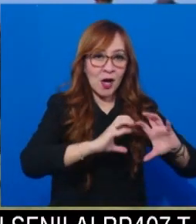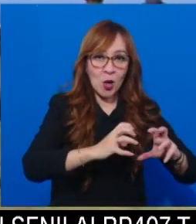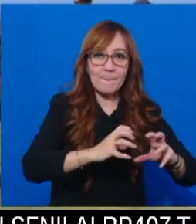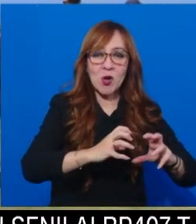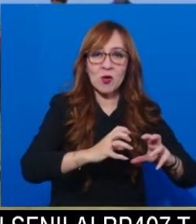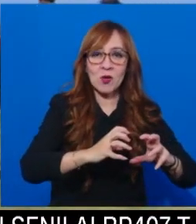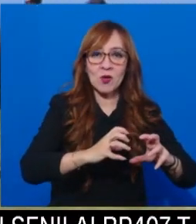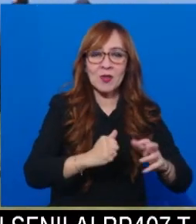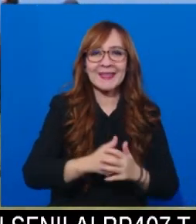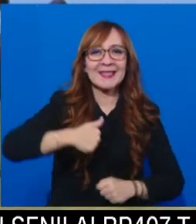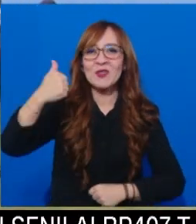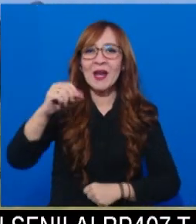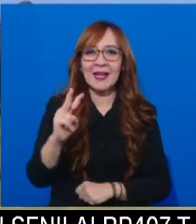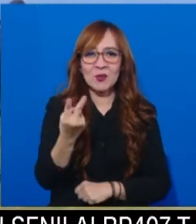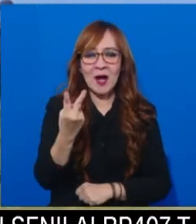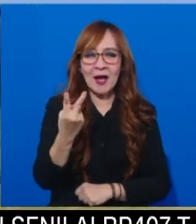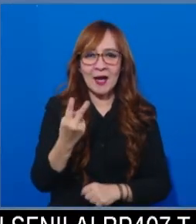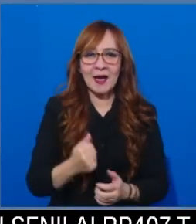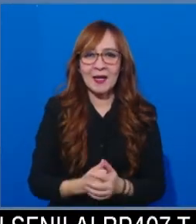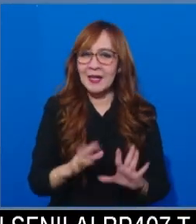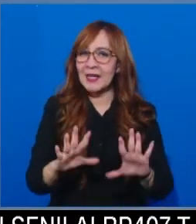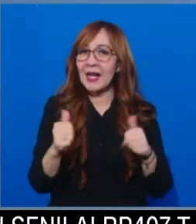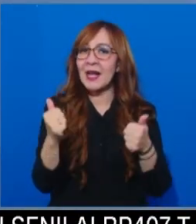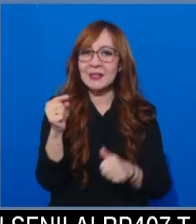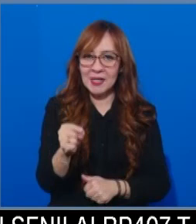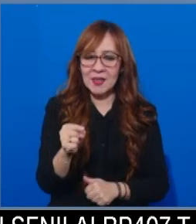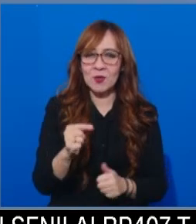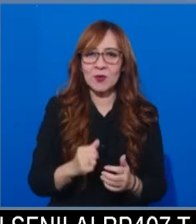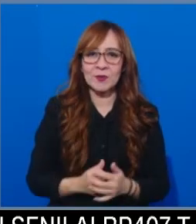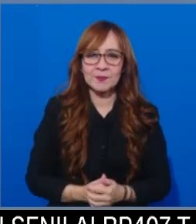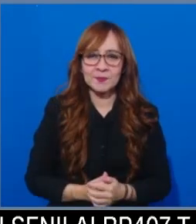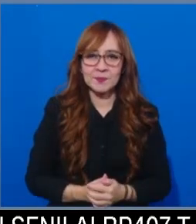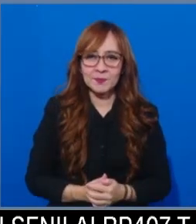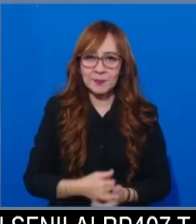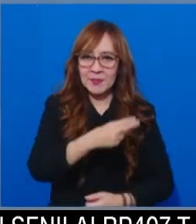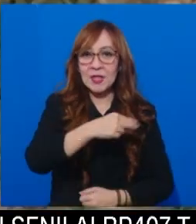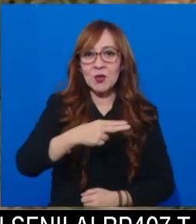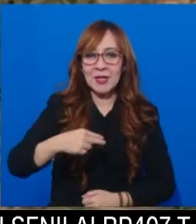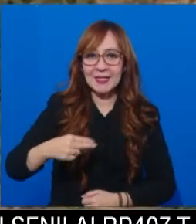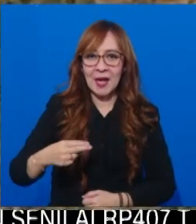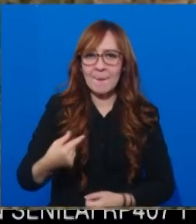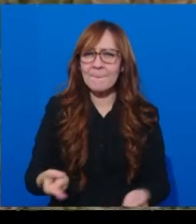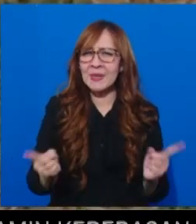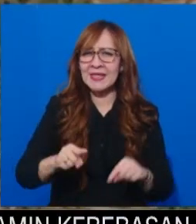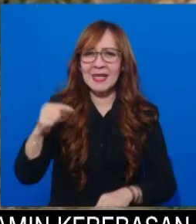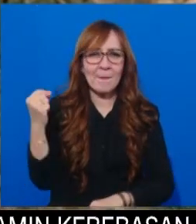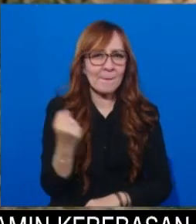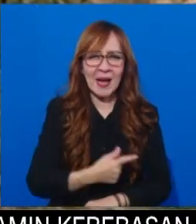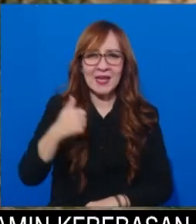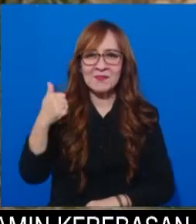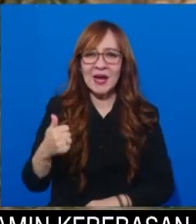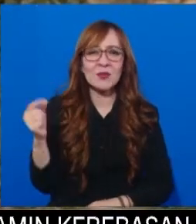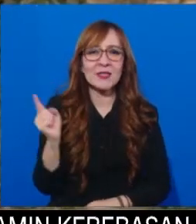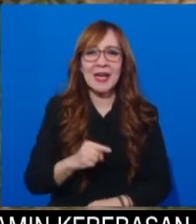Indonesia menjadi juara kedua. Dengan hasil tersebut, peserta tuan rumah yaitu Indonesia menjadi yang terbaik dari